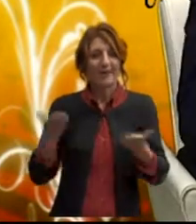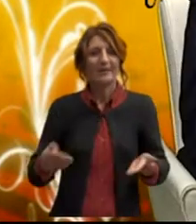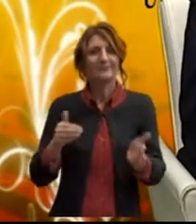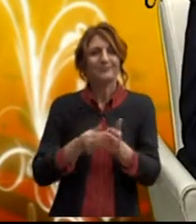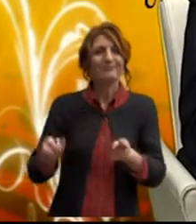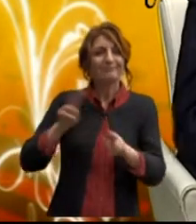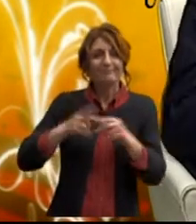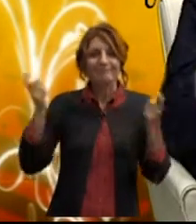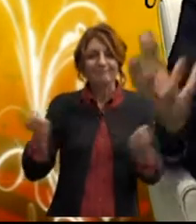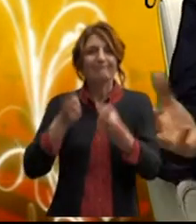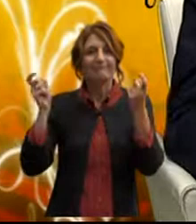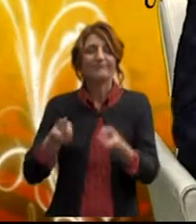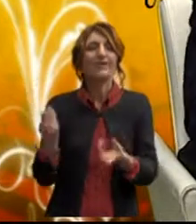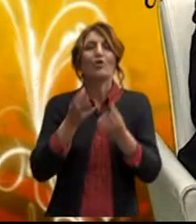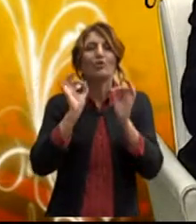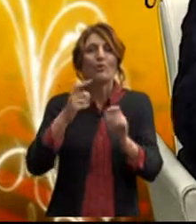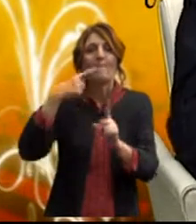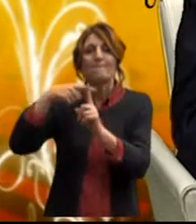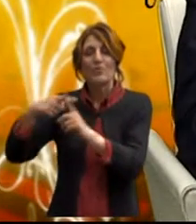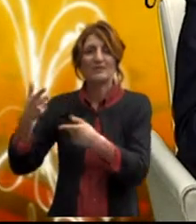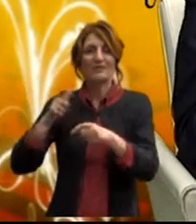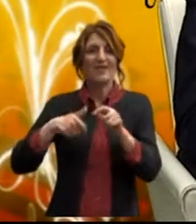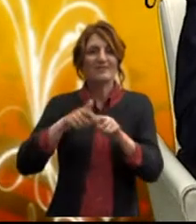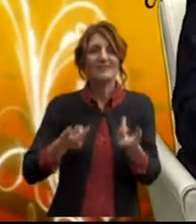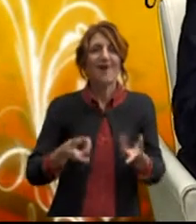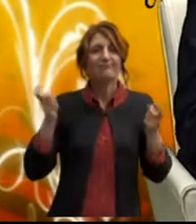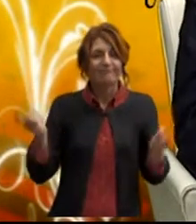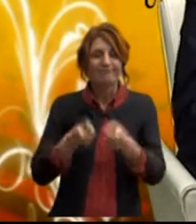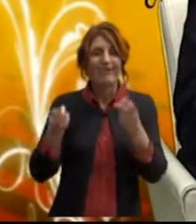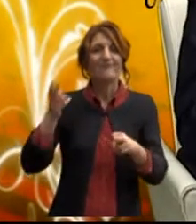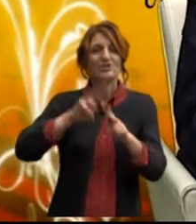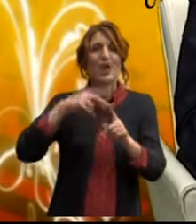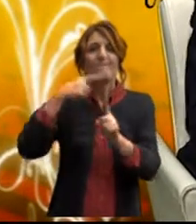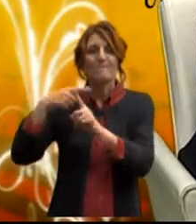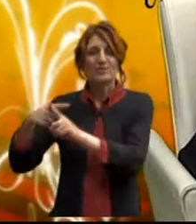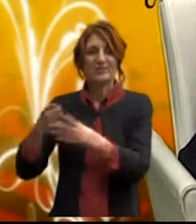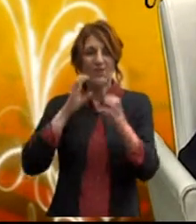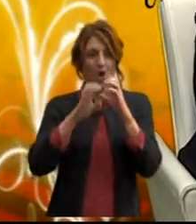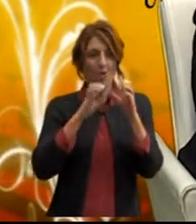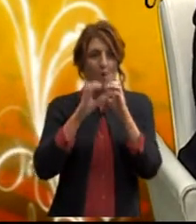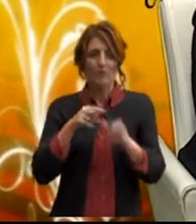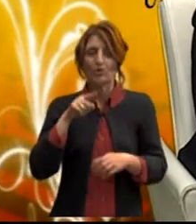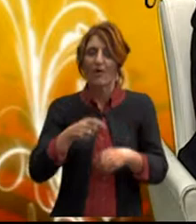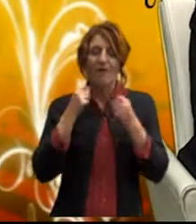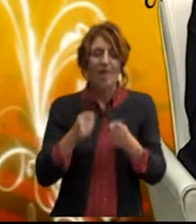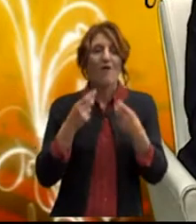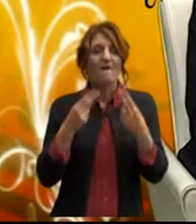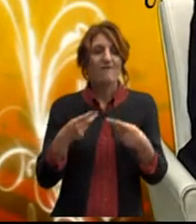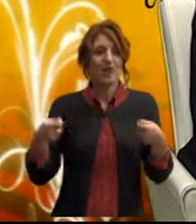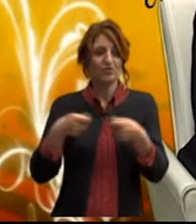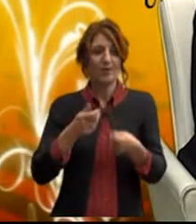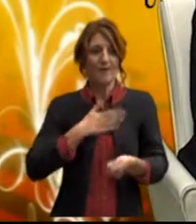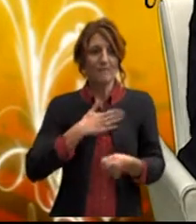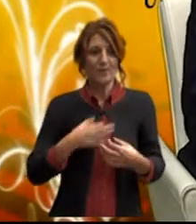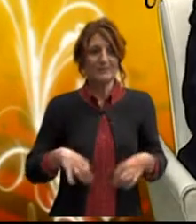promoviraju pozitivne vrijednosti, da potiču ljude na pozitivnu komunikaciju, jer komunikacija je iznimno važna za naše zdravlje. I na